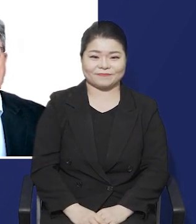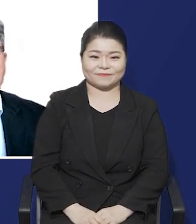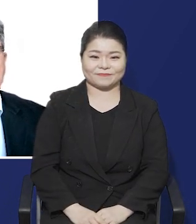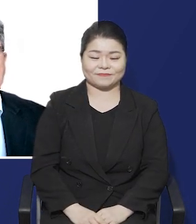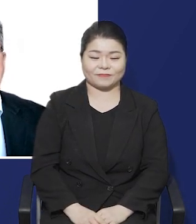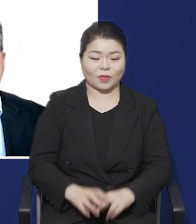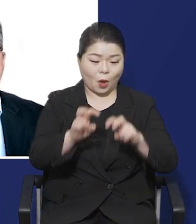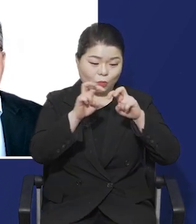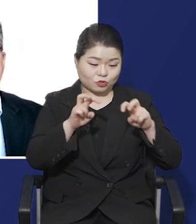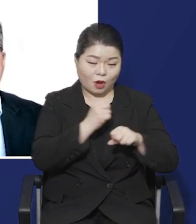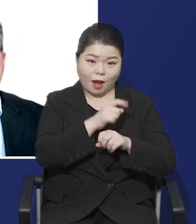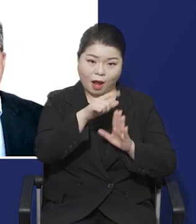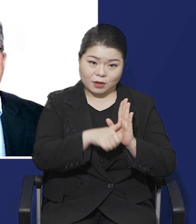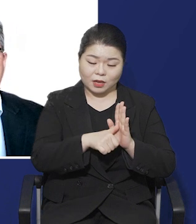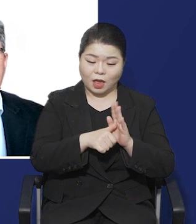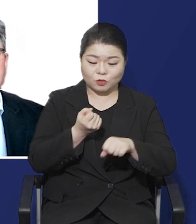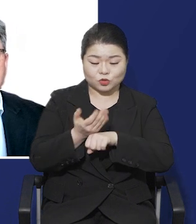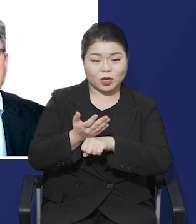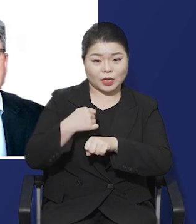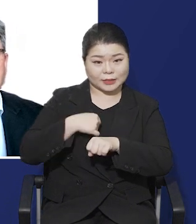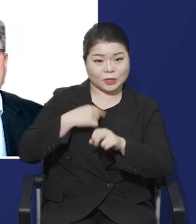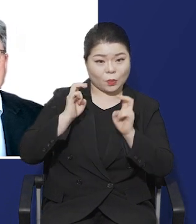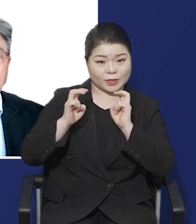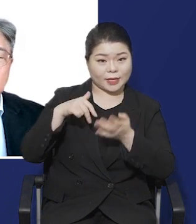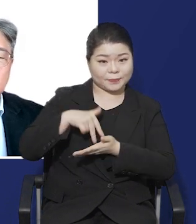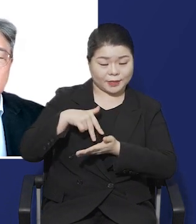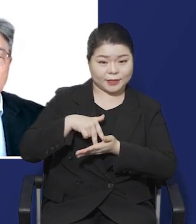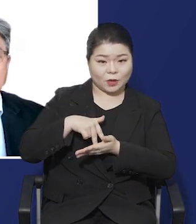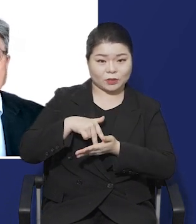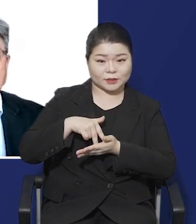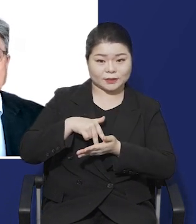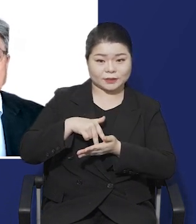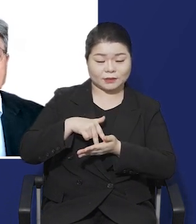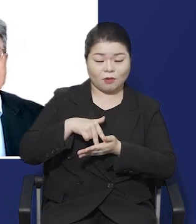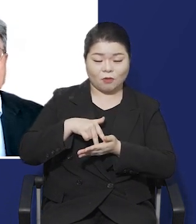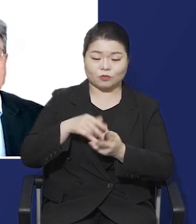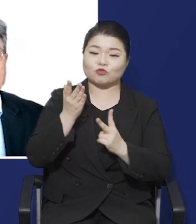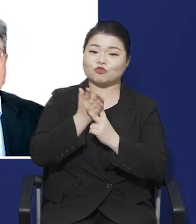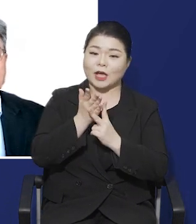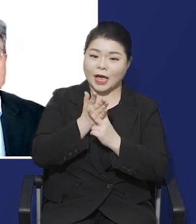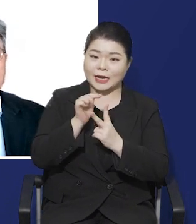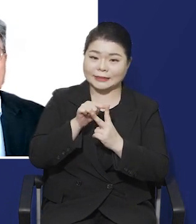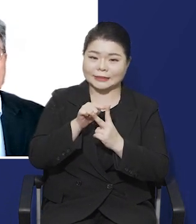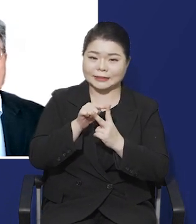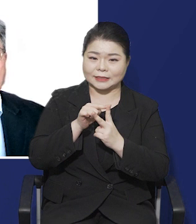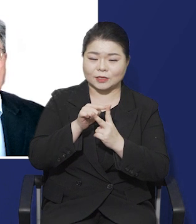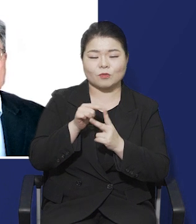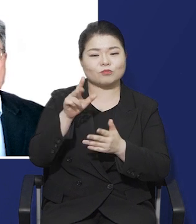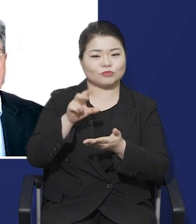이러한 분석 과정에서 수출하는 기업이 그런 그 기업의 입장에서 봤을 때 두 가지의 경쟁